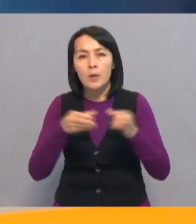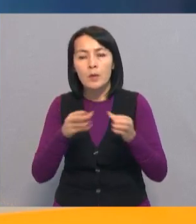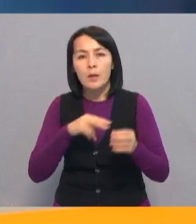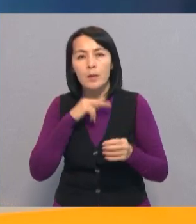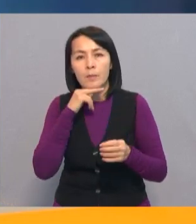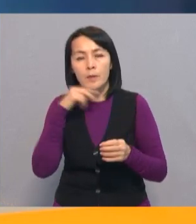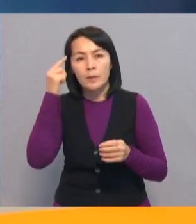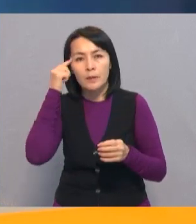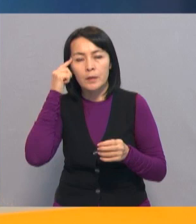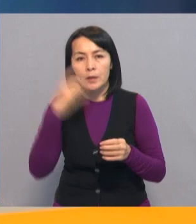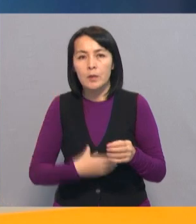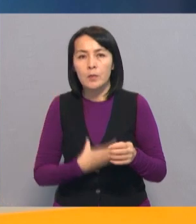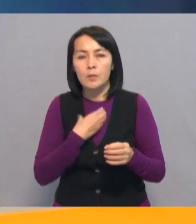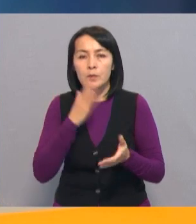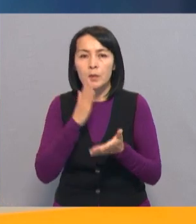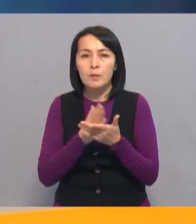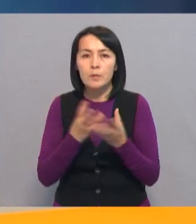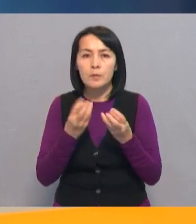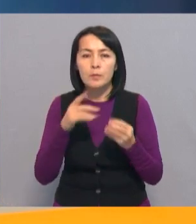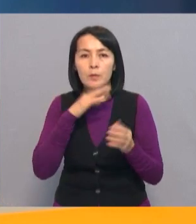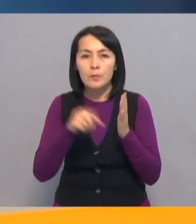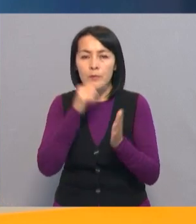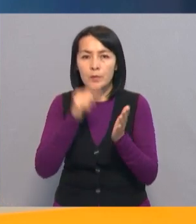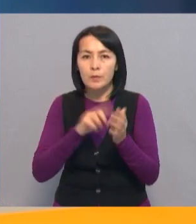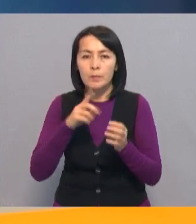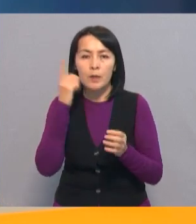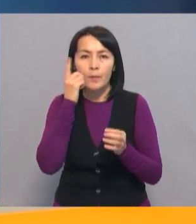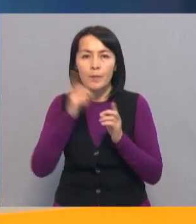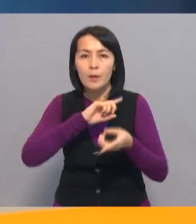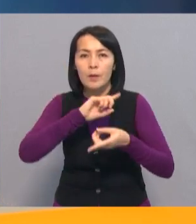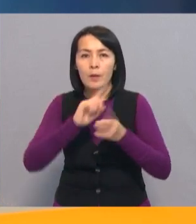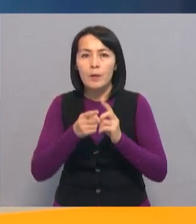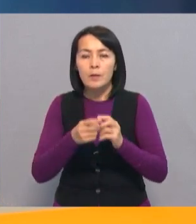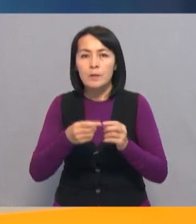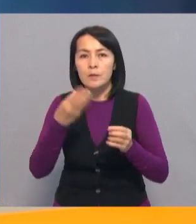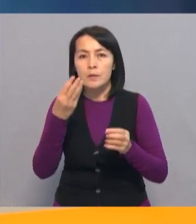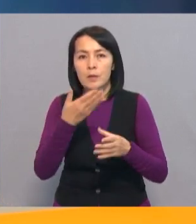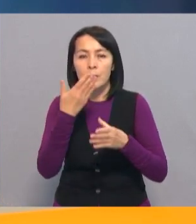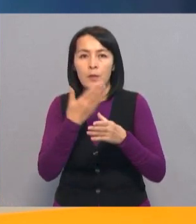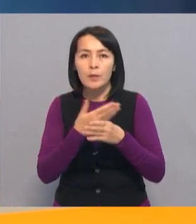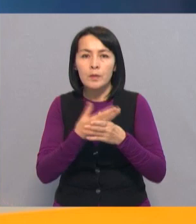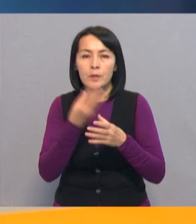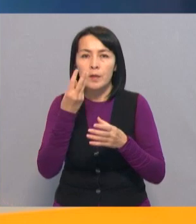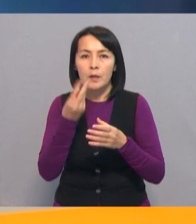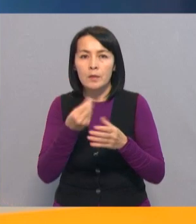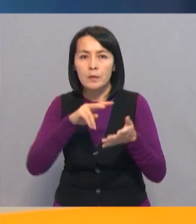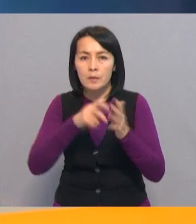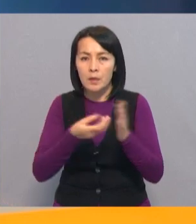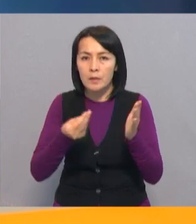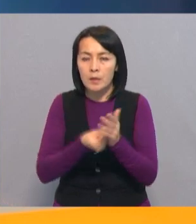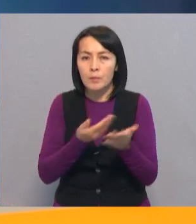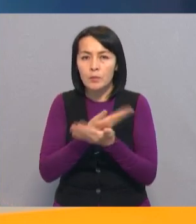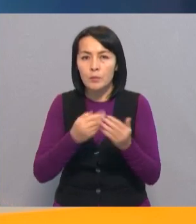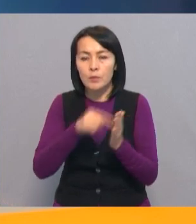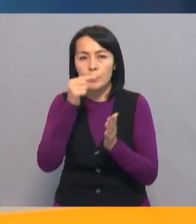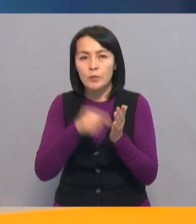илинип калмаймын ба деп жүргөндөр бар. Сондай көп сурактын бири мобилди аударым аркылуу кайрымдылыкка жиналган каражатка салык салына ма? Дал